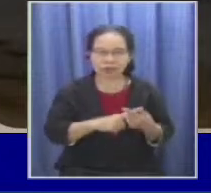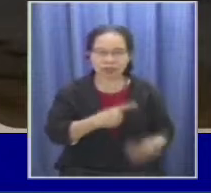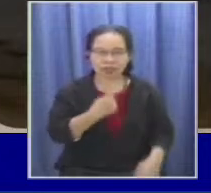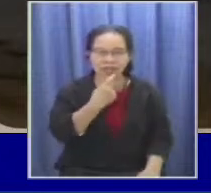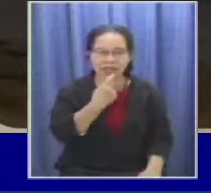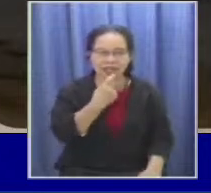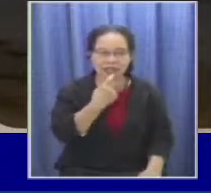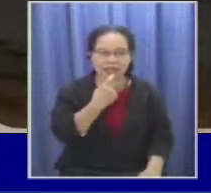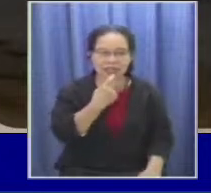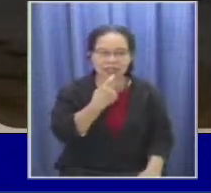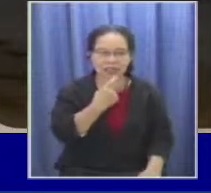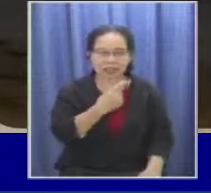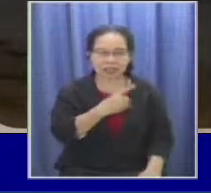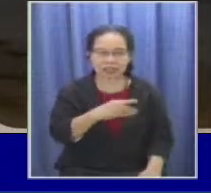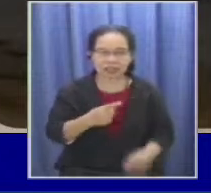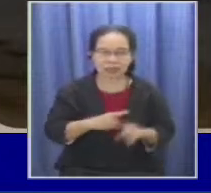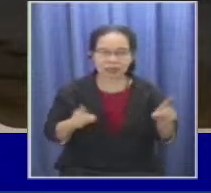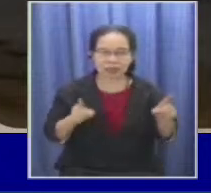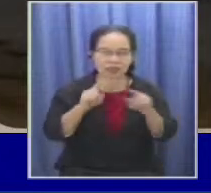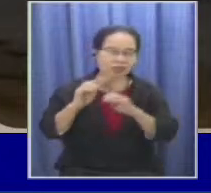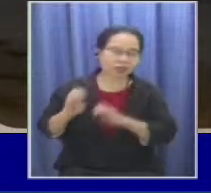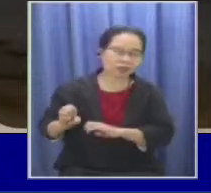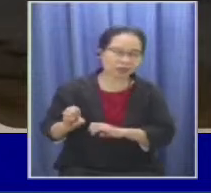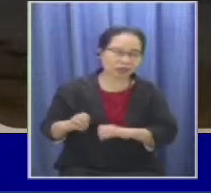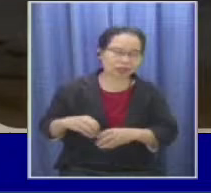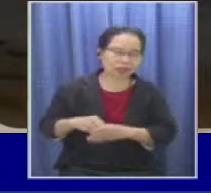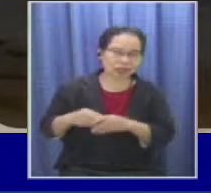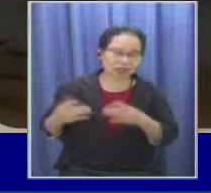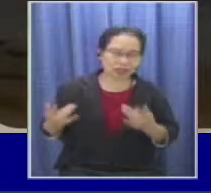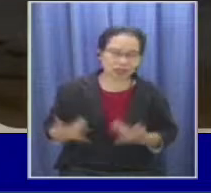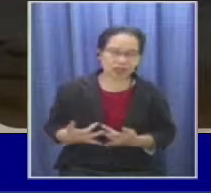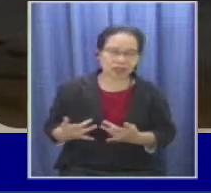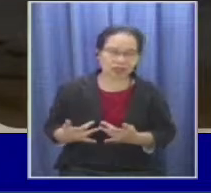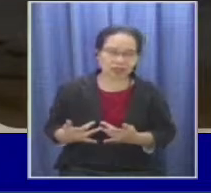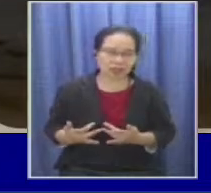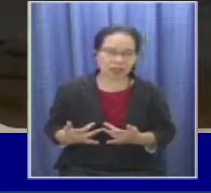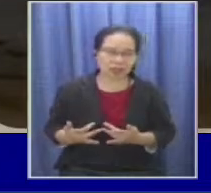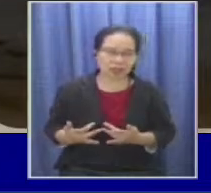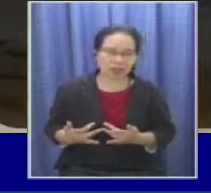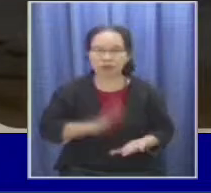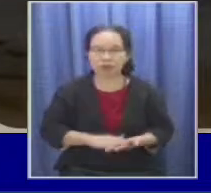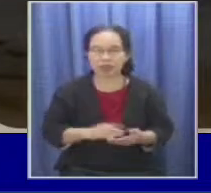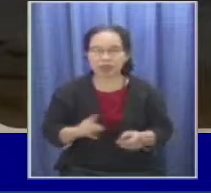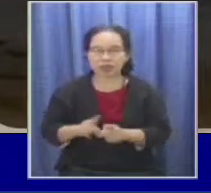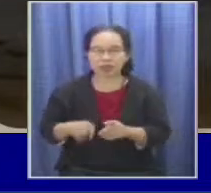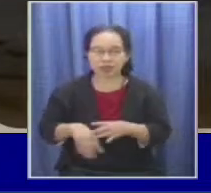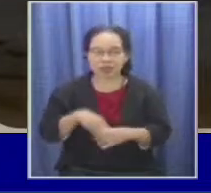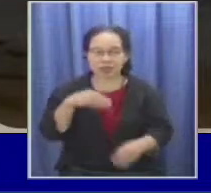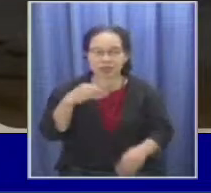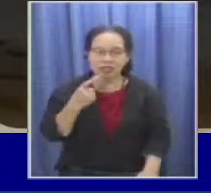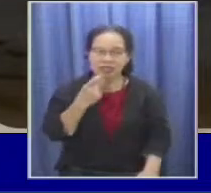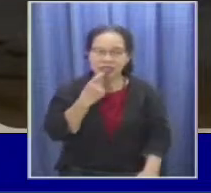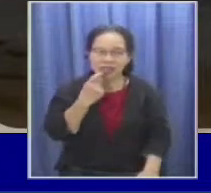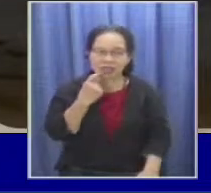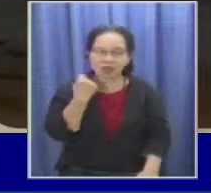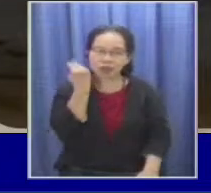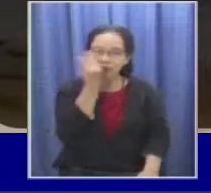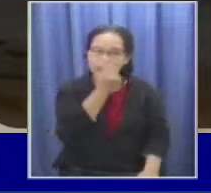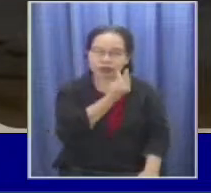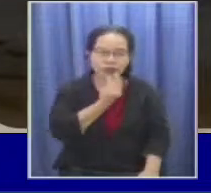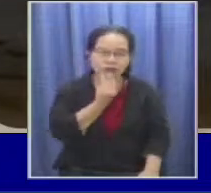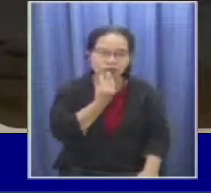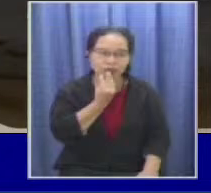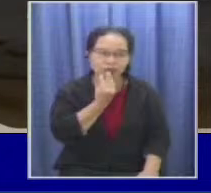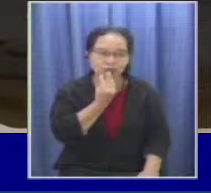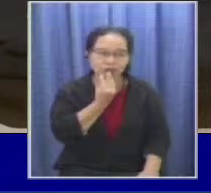wa mu hwɛ ade na be free akoma no mu aba se dua na ye dua bɔne a na aba bɛyɛ ababan ababɔne de be free wonu mu aba